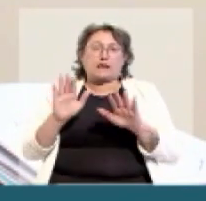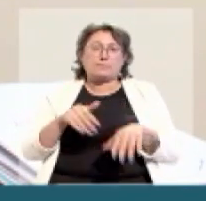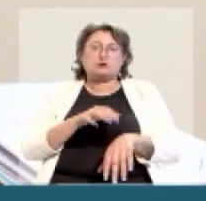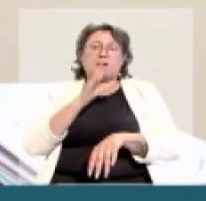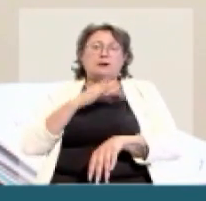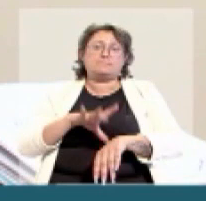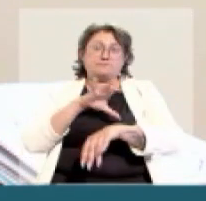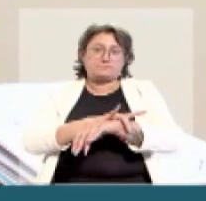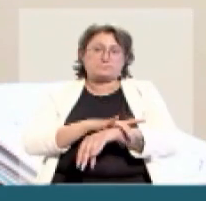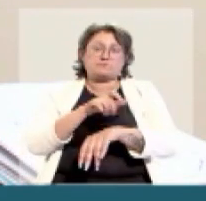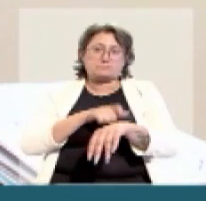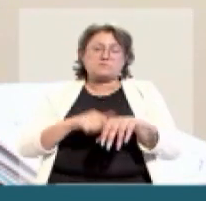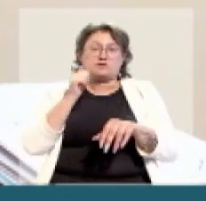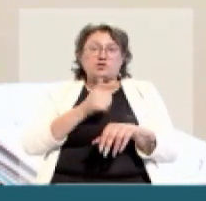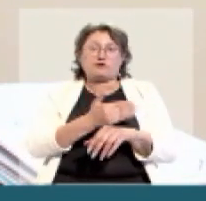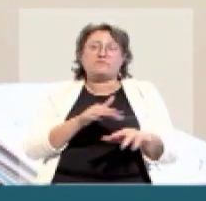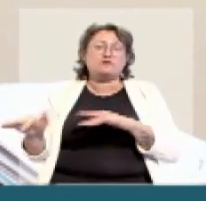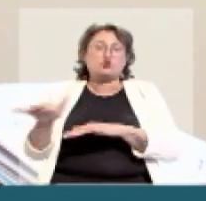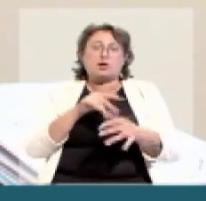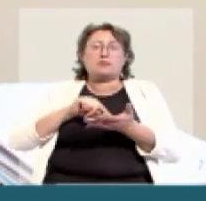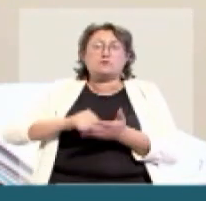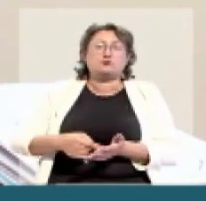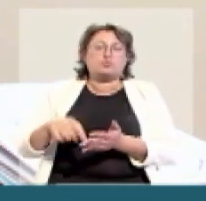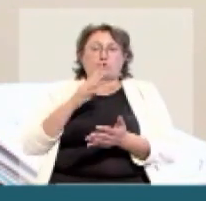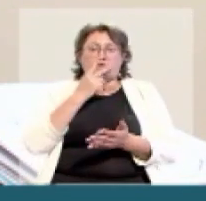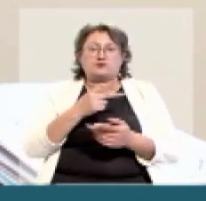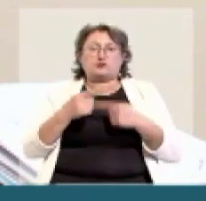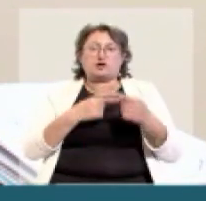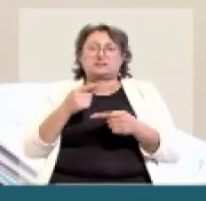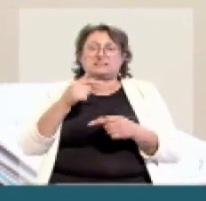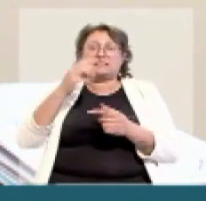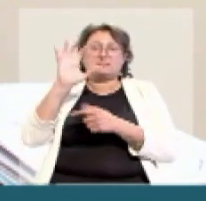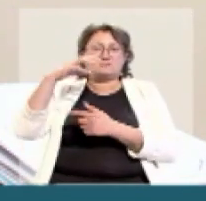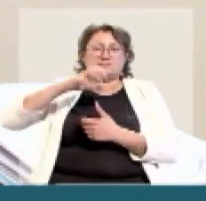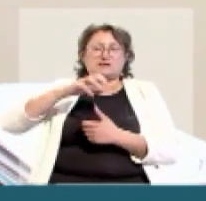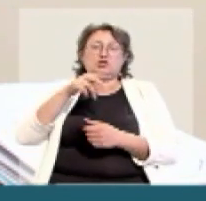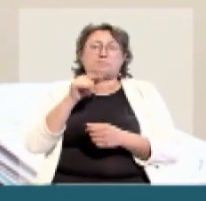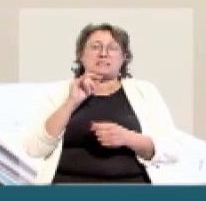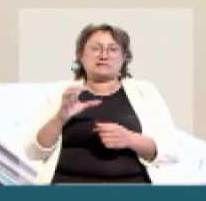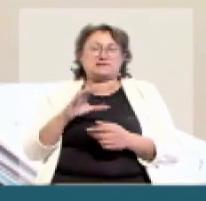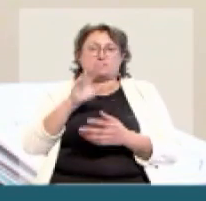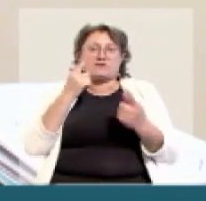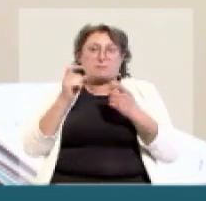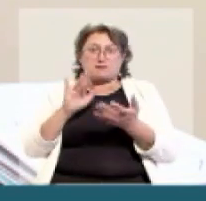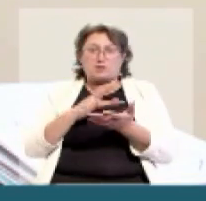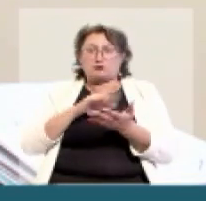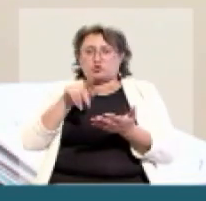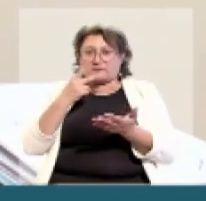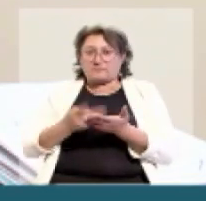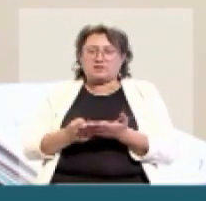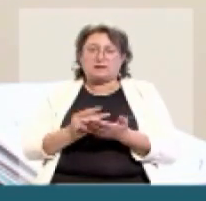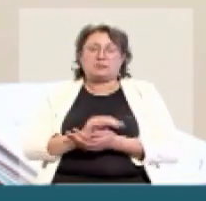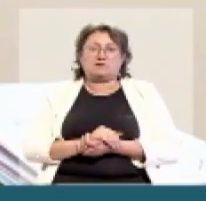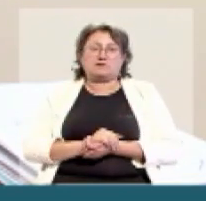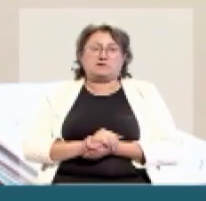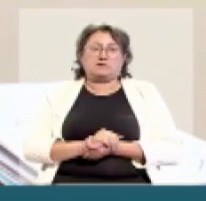надевания браслета каждое движение осужденного мы можем увидеть его через GPS. Вся информация будет на планшете